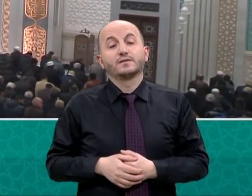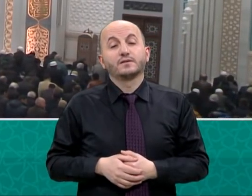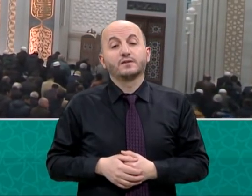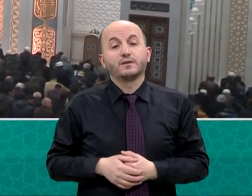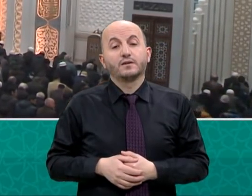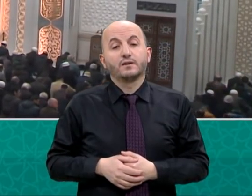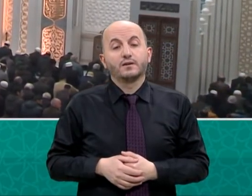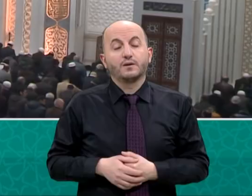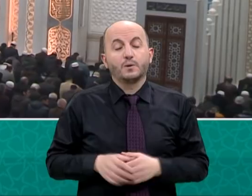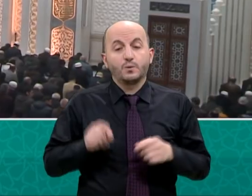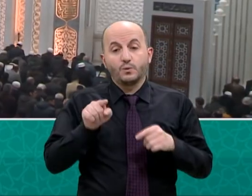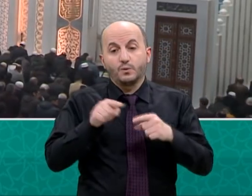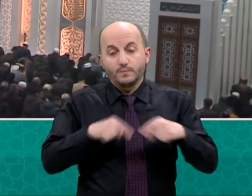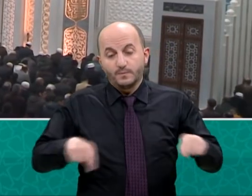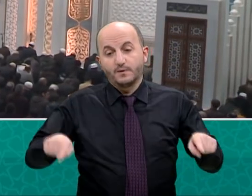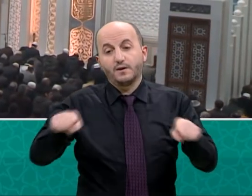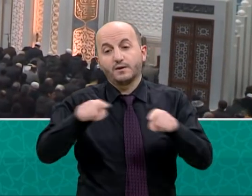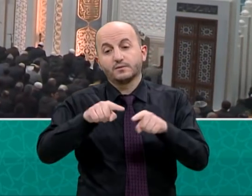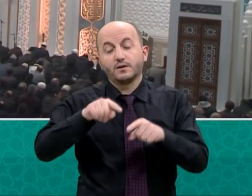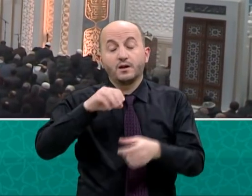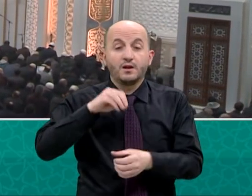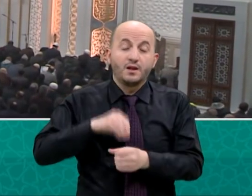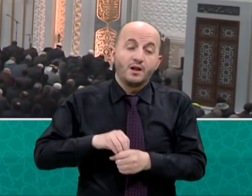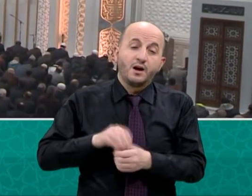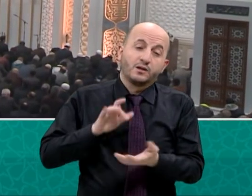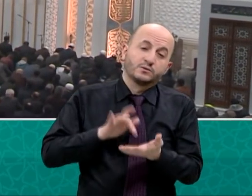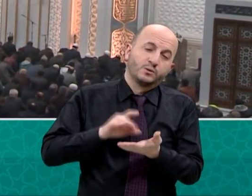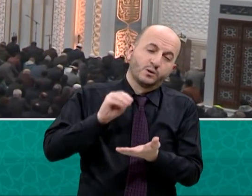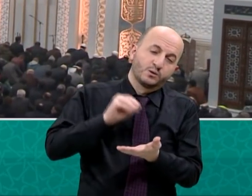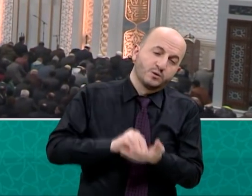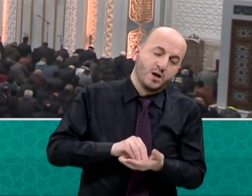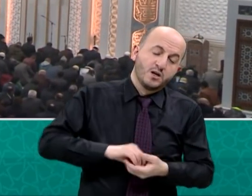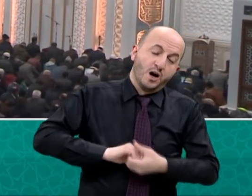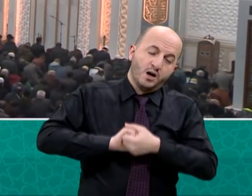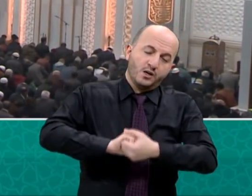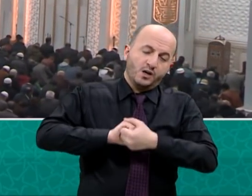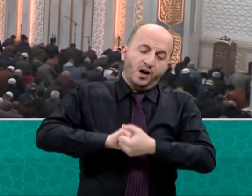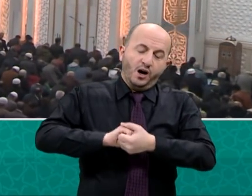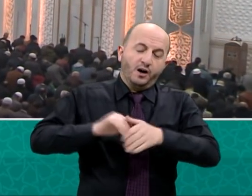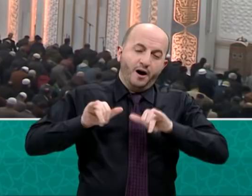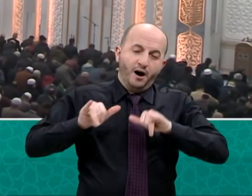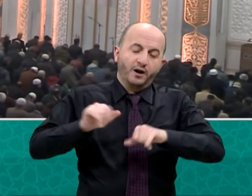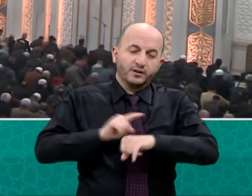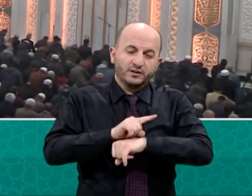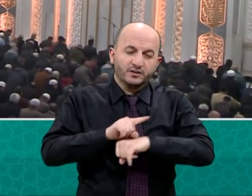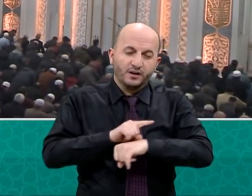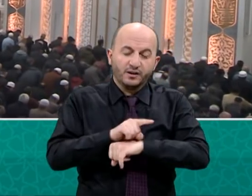o alanlarda ortaya koyacağımız sadakati aynı